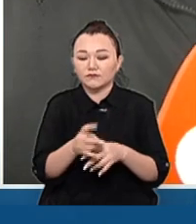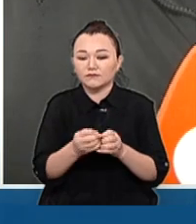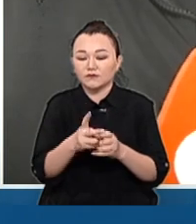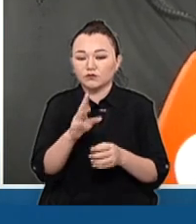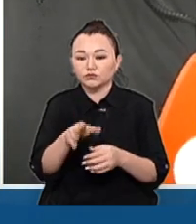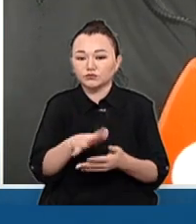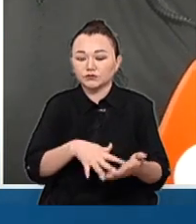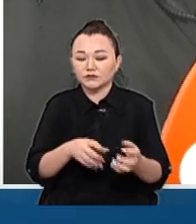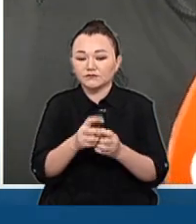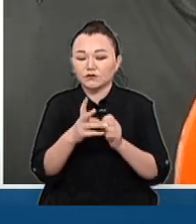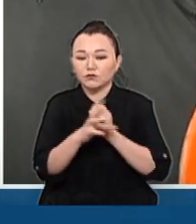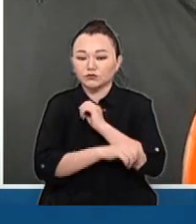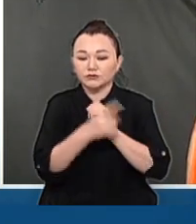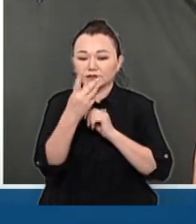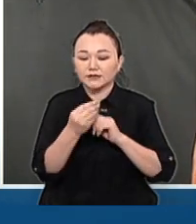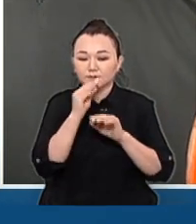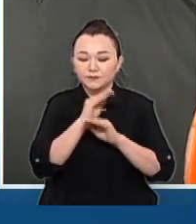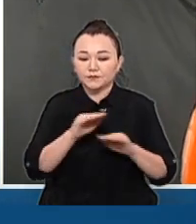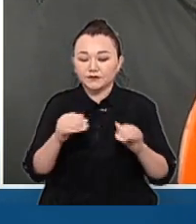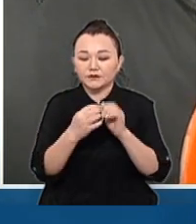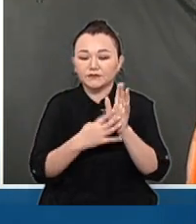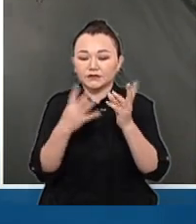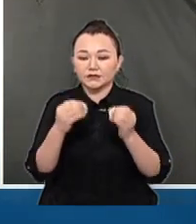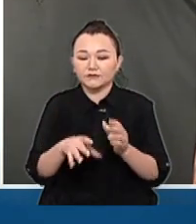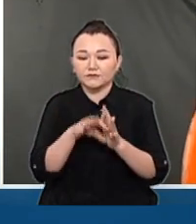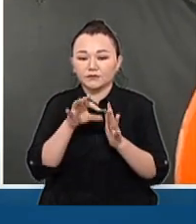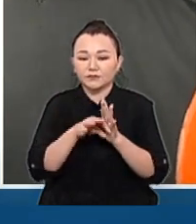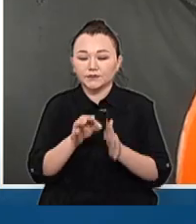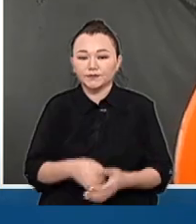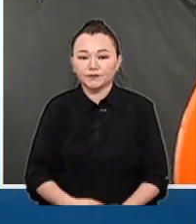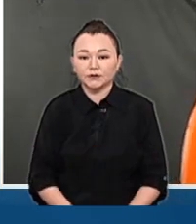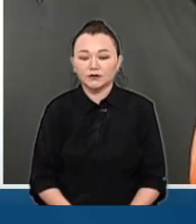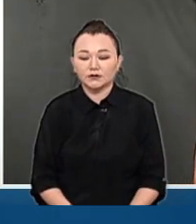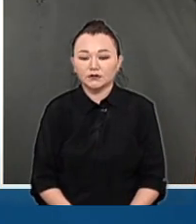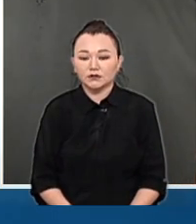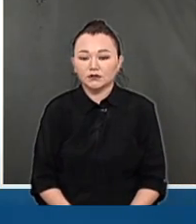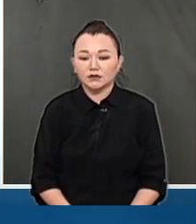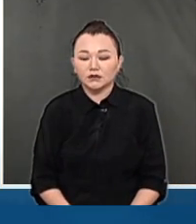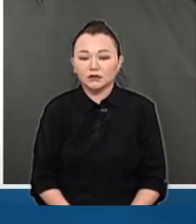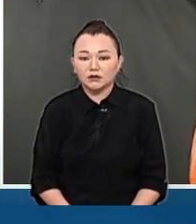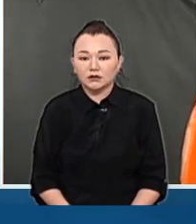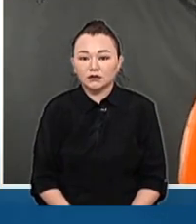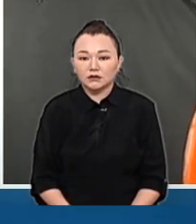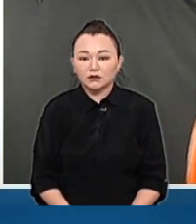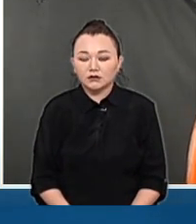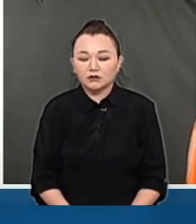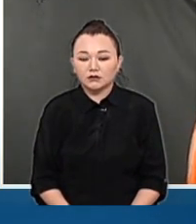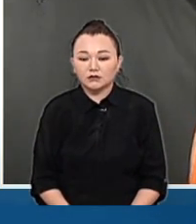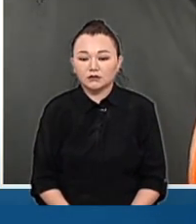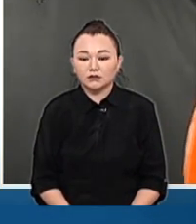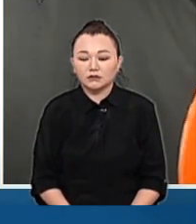жалғасады. 12-ден ауған соң тыныштық күні 19-ы сайлау. Нұрболат Жаңабекұлы, Влад Шишко, Нұркен Тоқмұрзин,